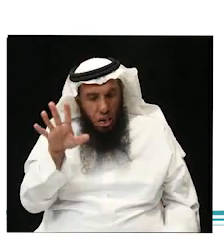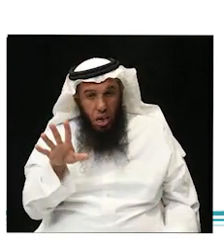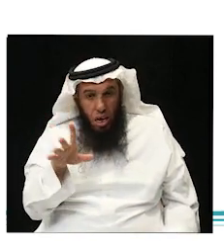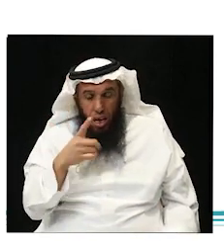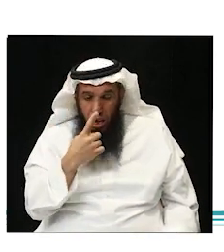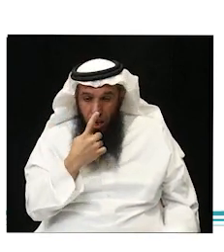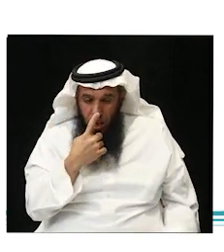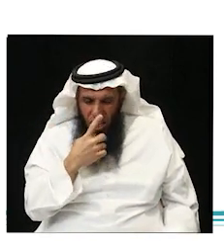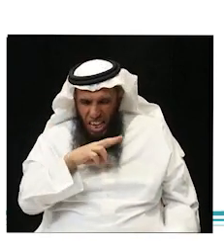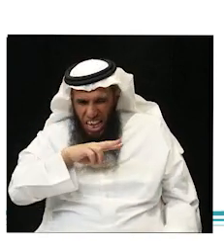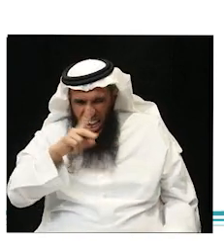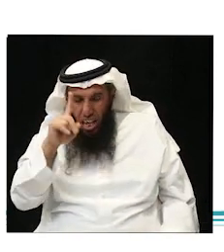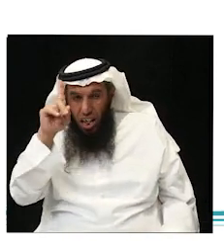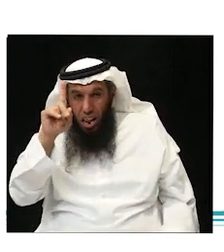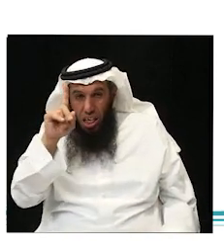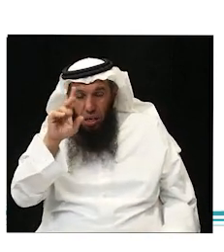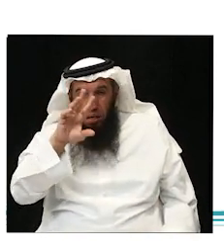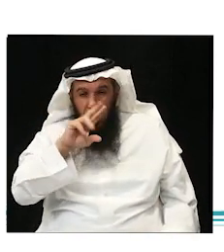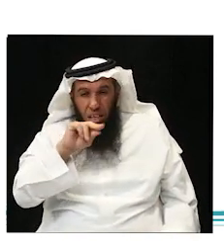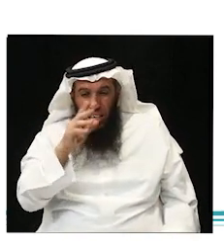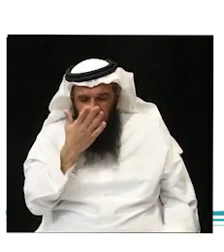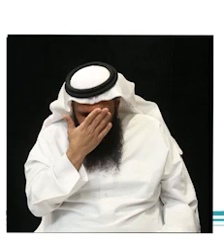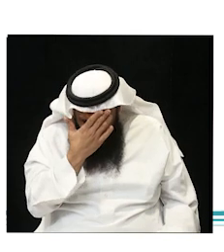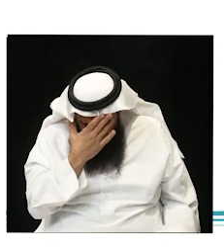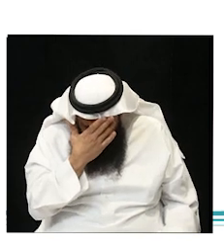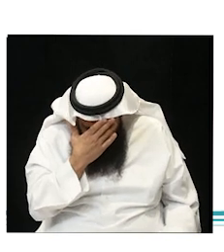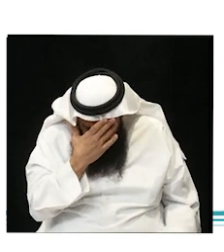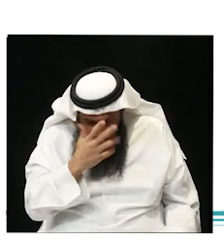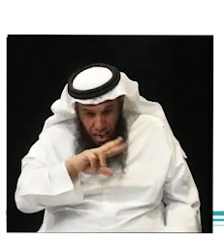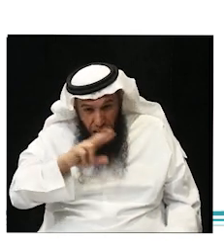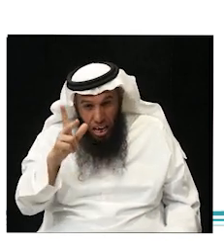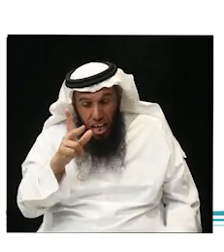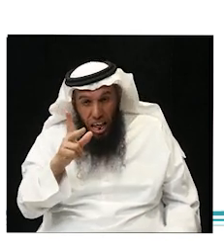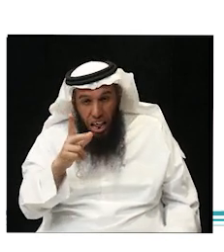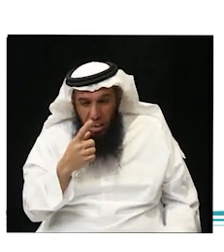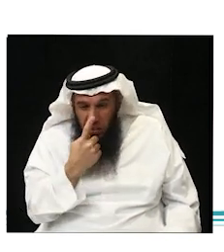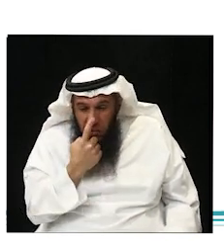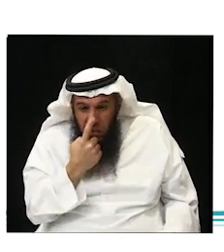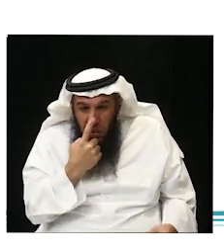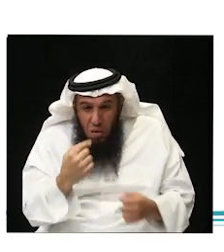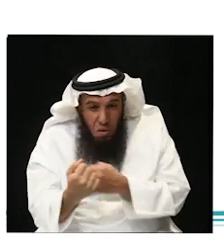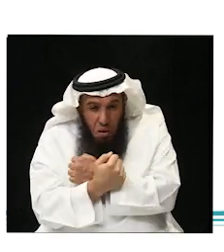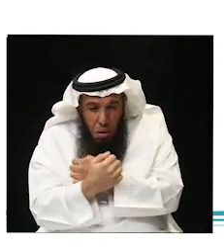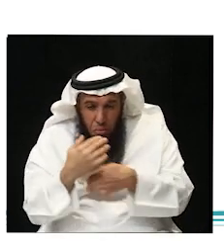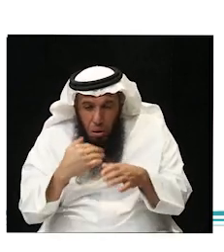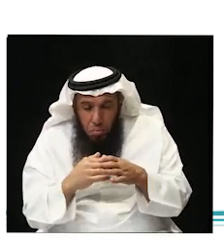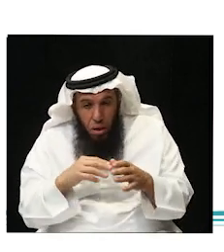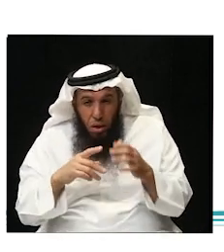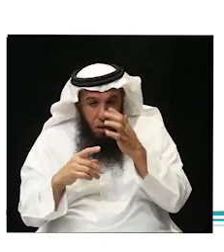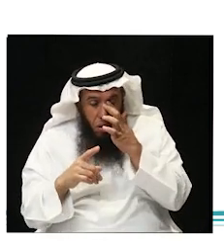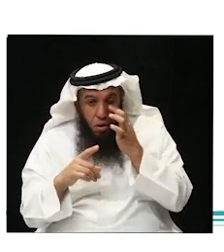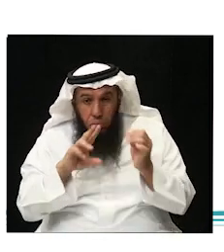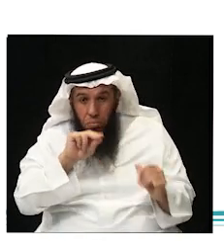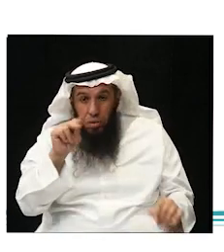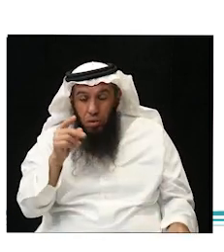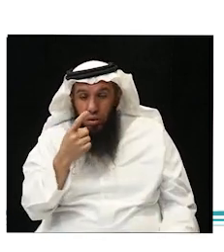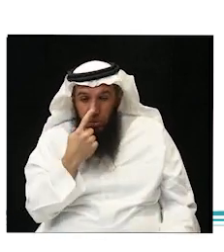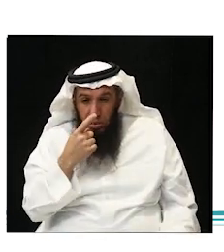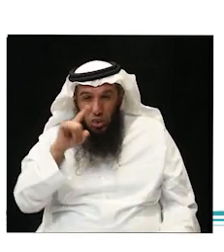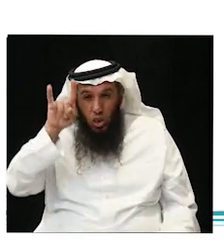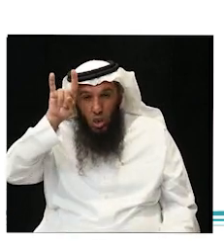عبد الشيطان. انظر إلى قوله تعالى: إن يدعون من دونه إلا إناثا وإن يدعون